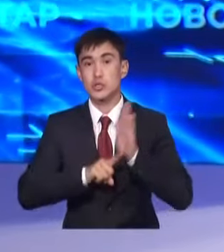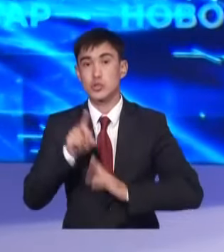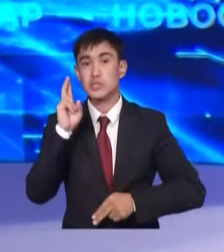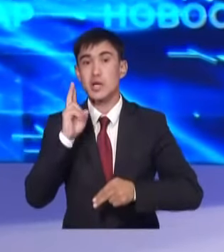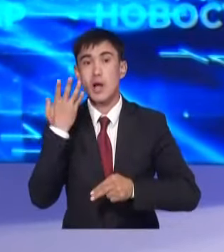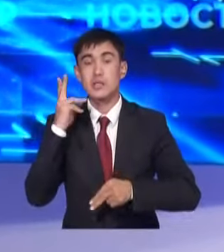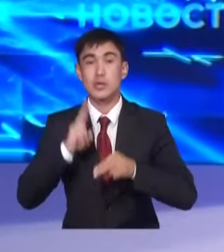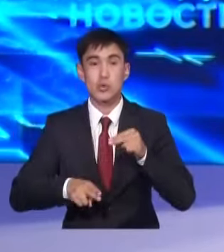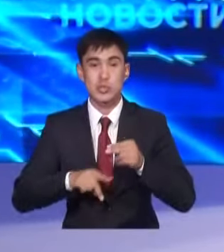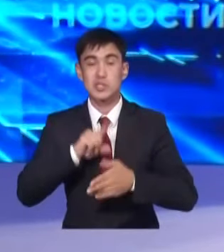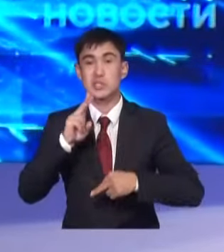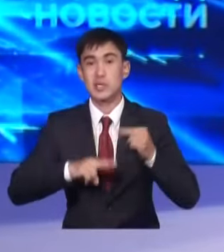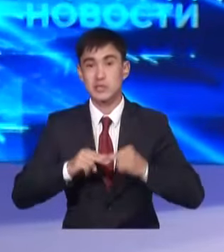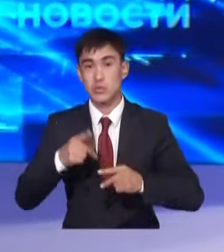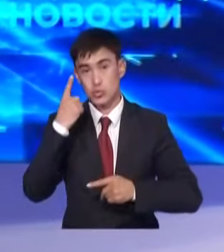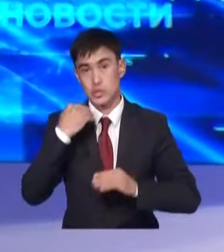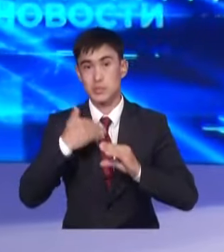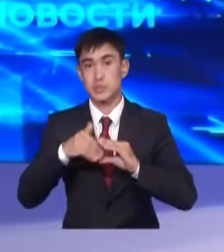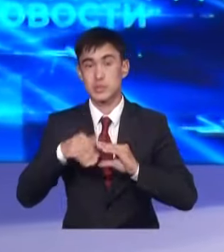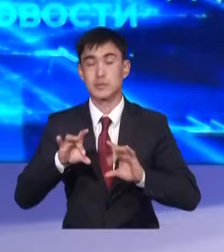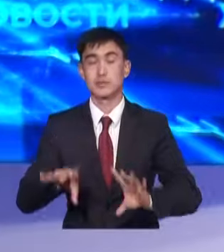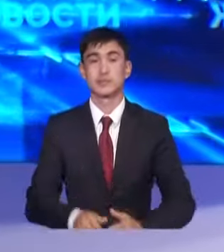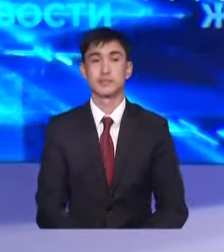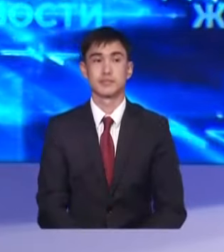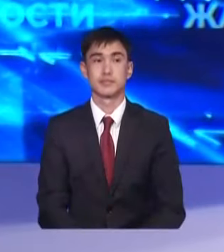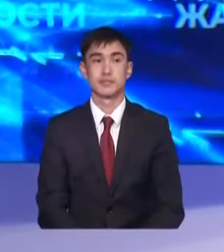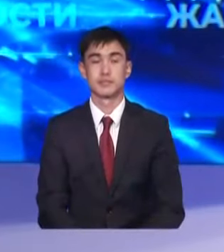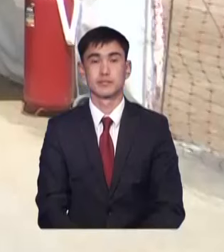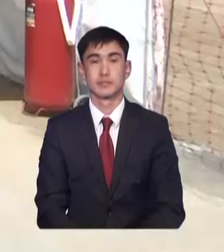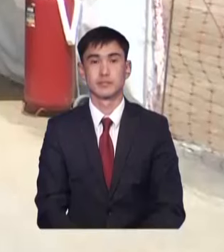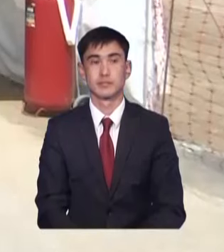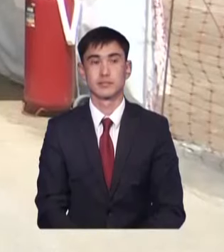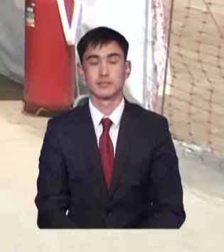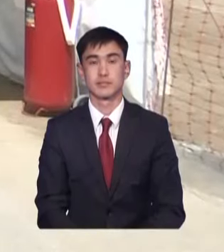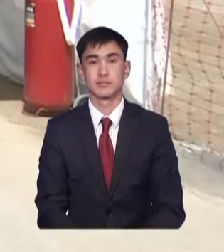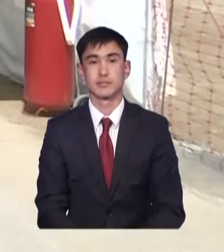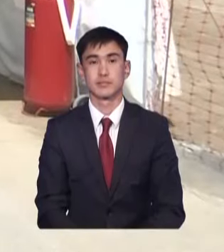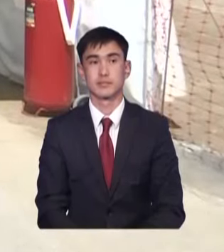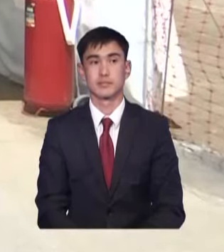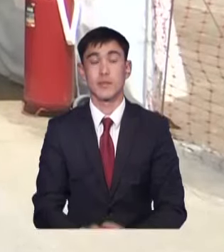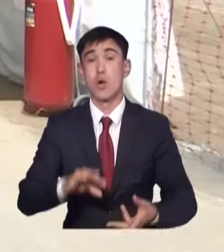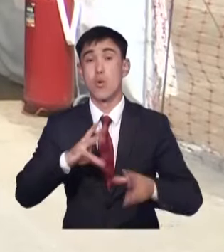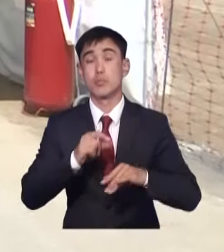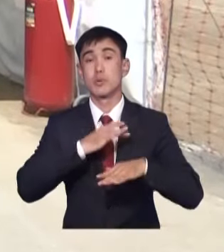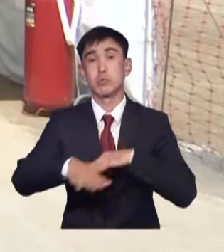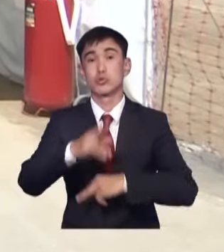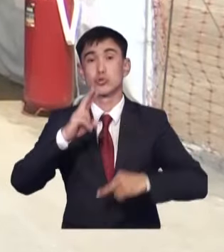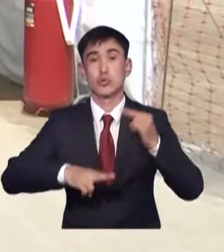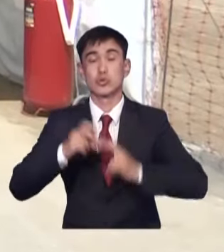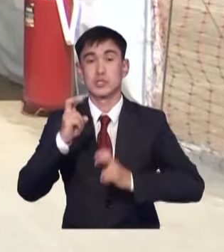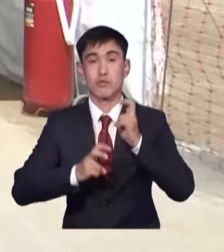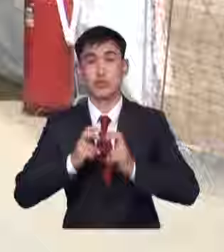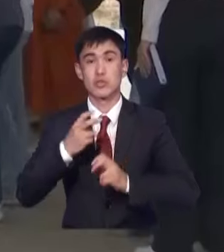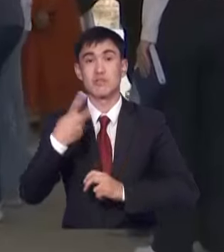начнётся и закончится строительство узнаем в следующем сюжете общая площадь строящегося завода